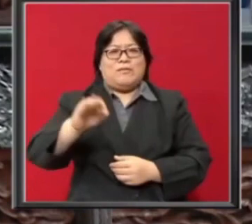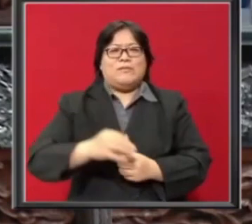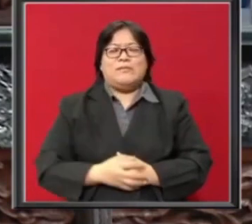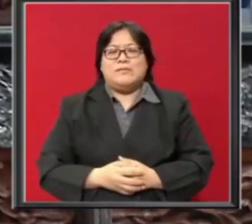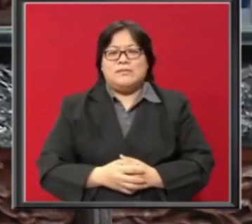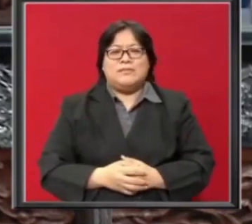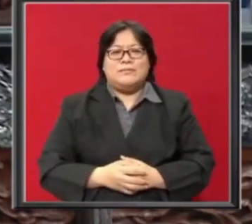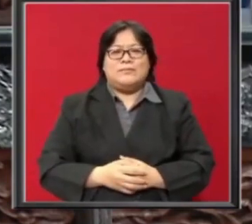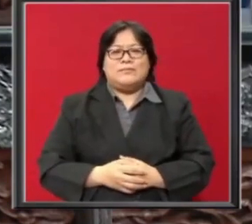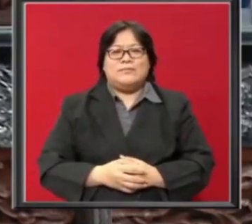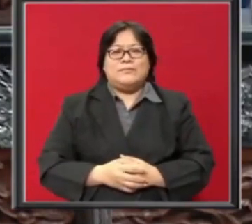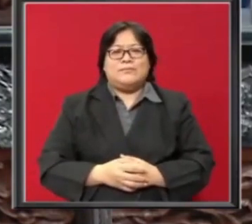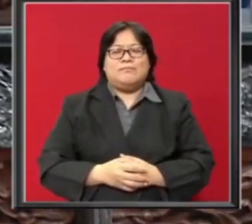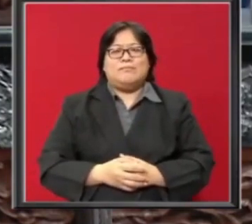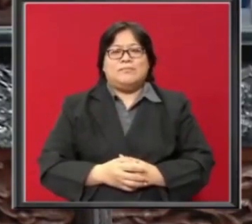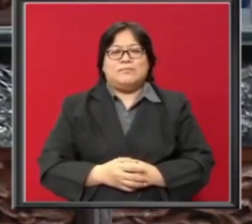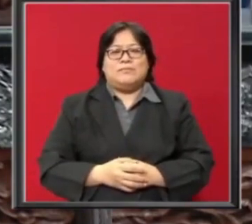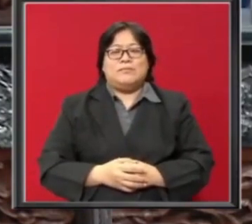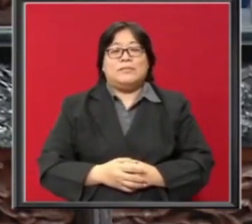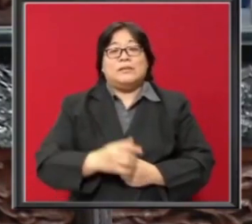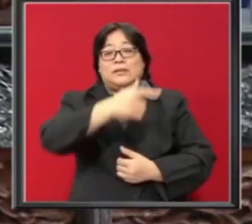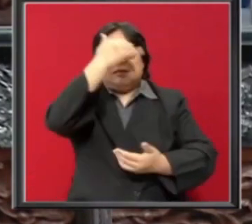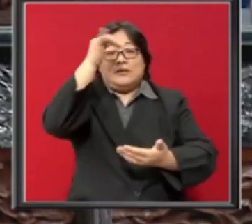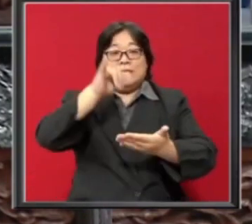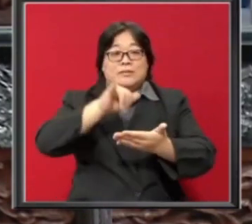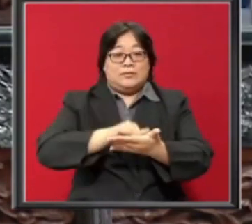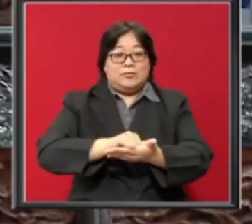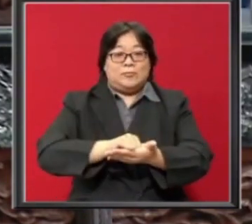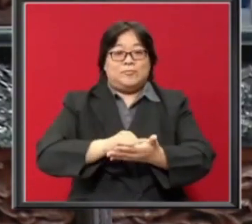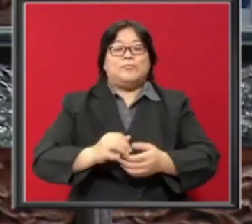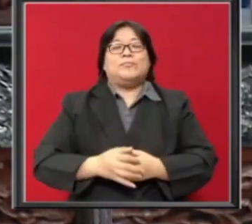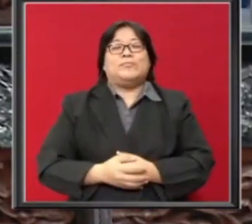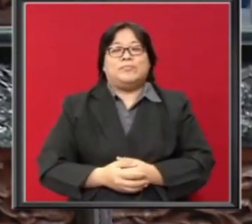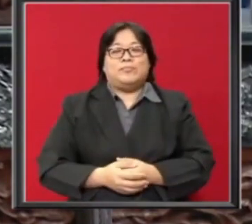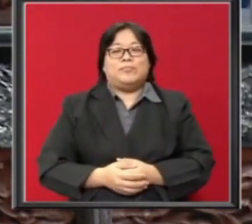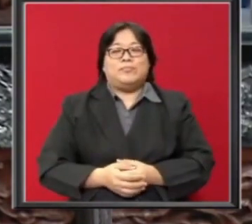keuangan Republik Hai jadi Udin Makian